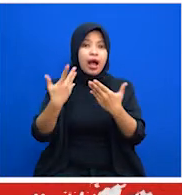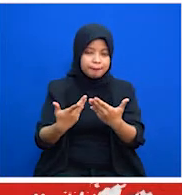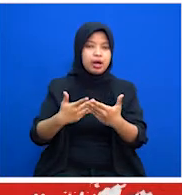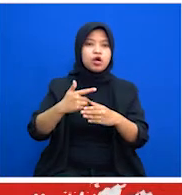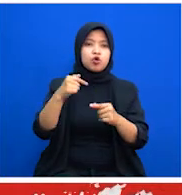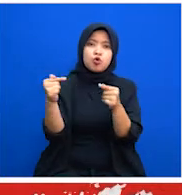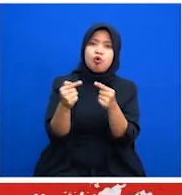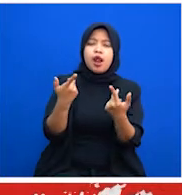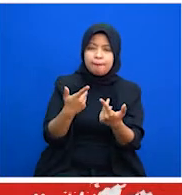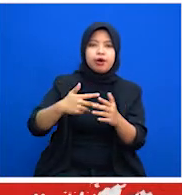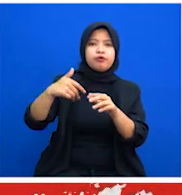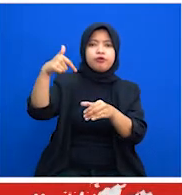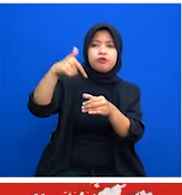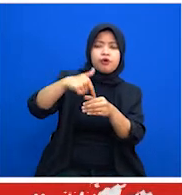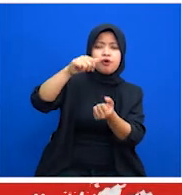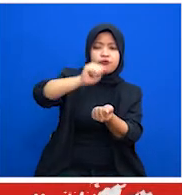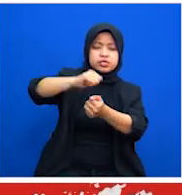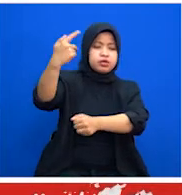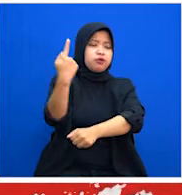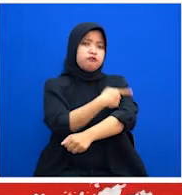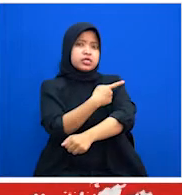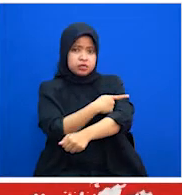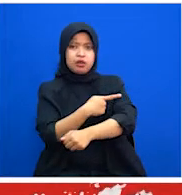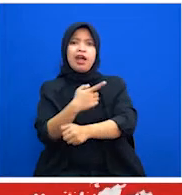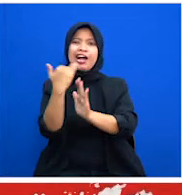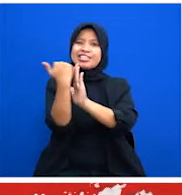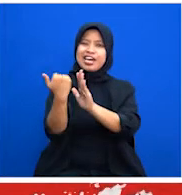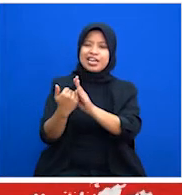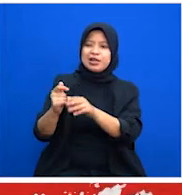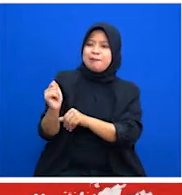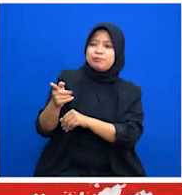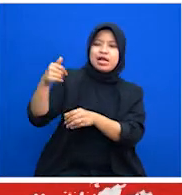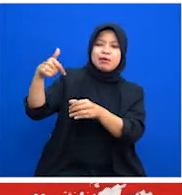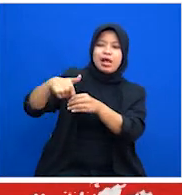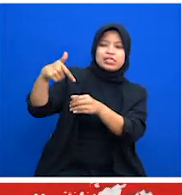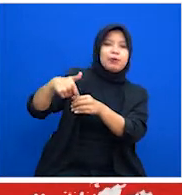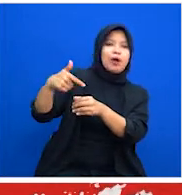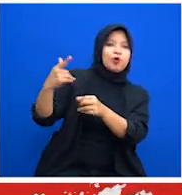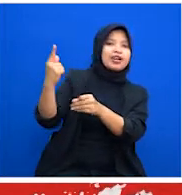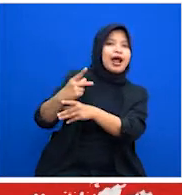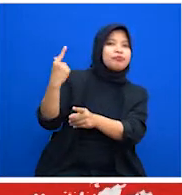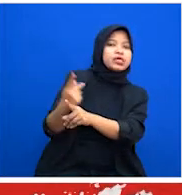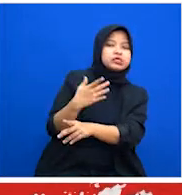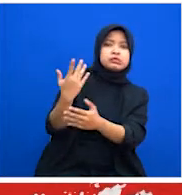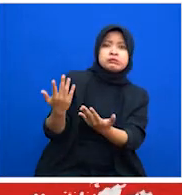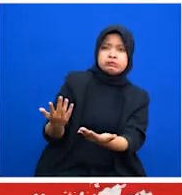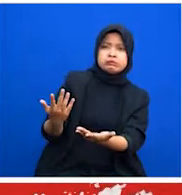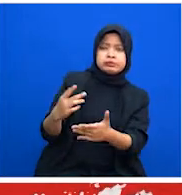kebijakan terkait dengan pemberlakuan sertifikat vaksin sebagai syarat untuk BBM di SPBU